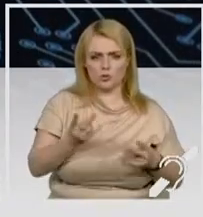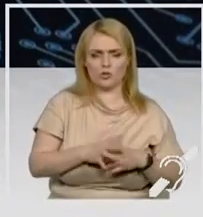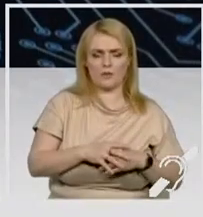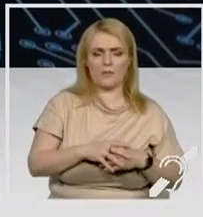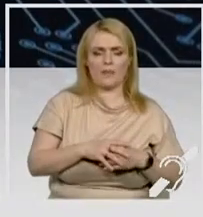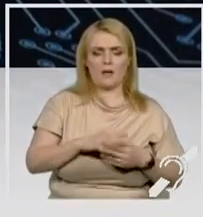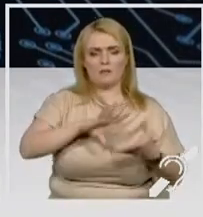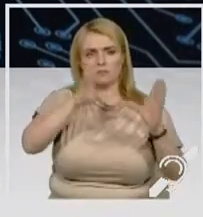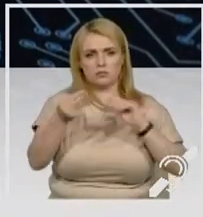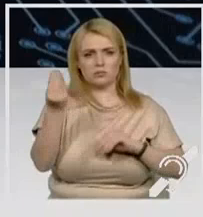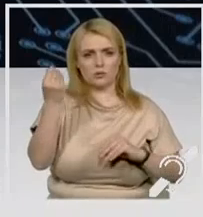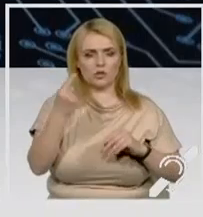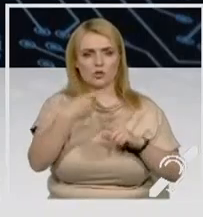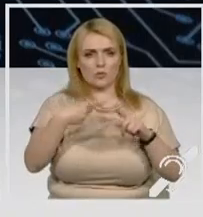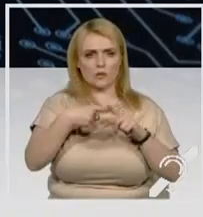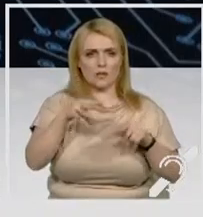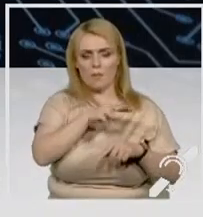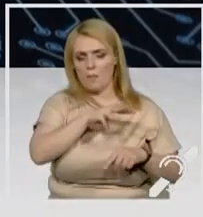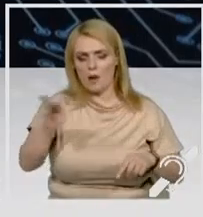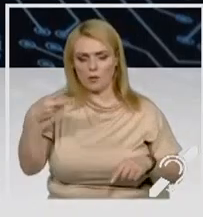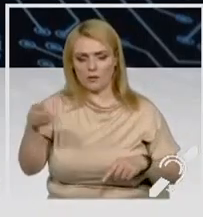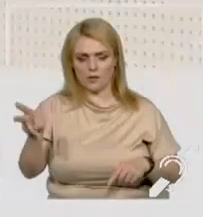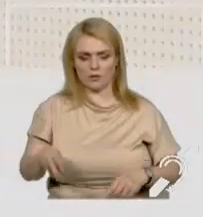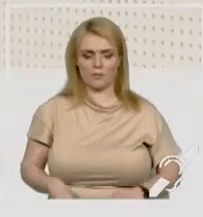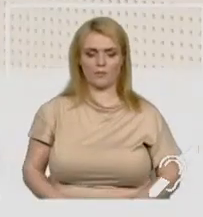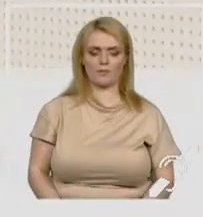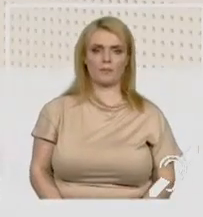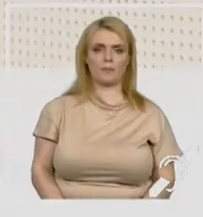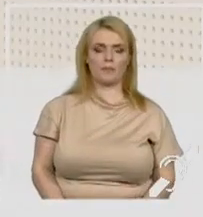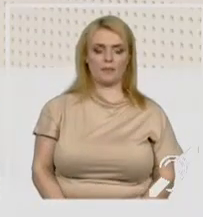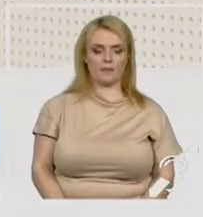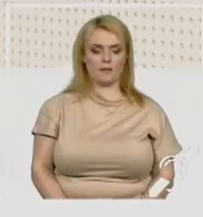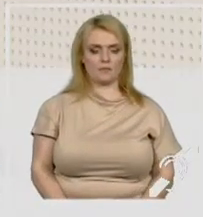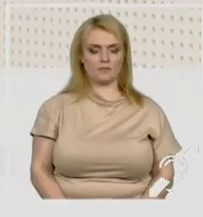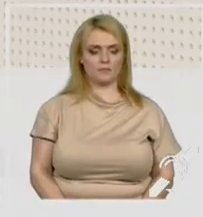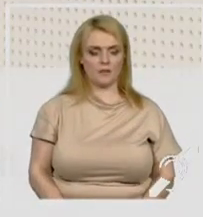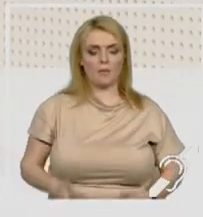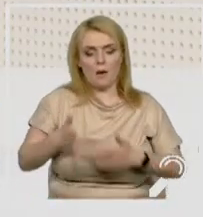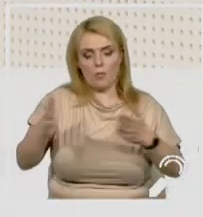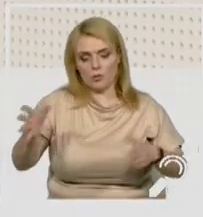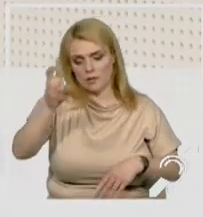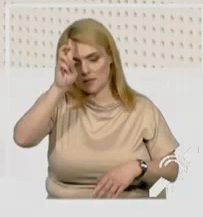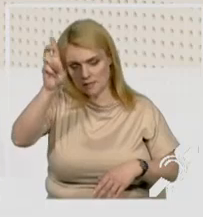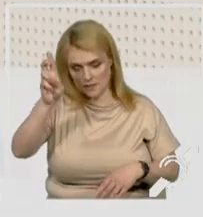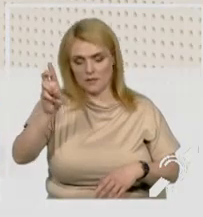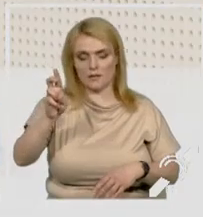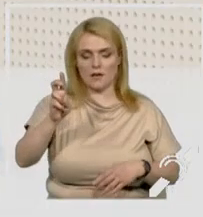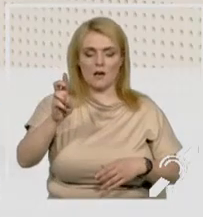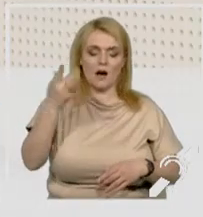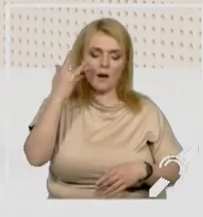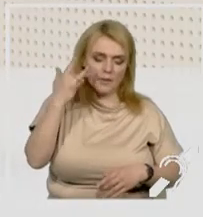peste jumătate de milion de RON de euro partenerii de dezvoltare vin cu